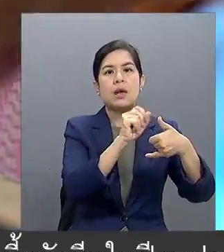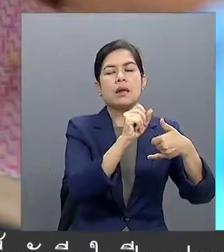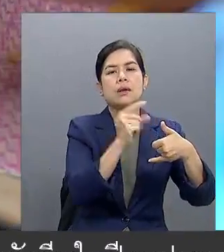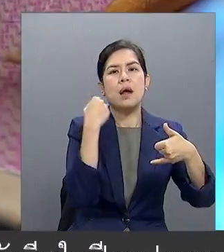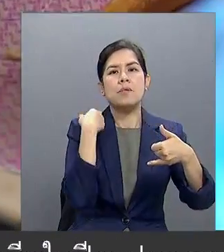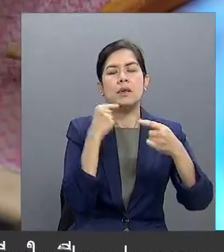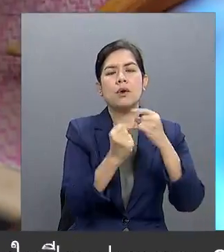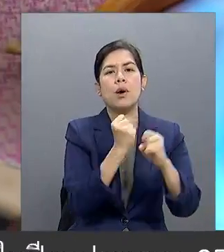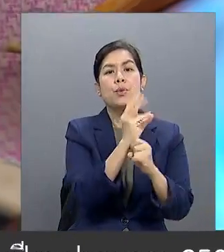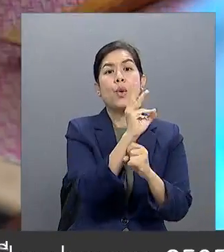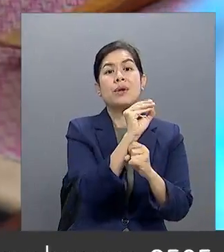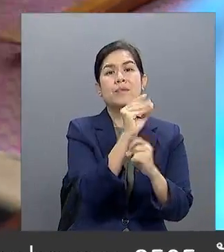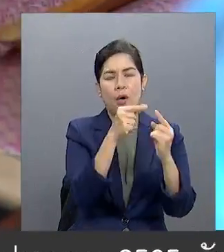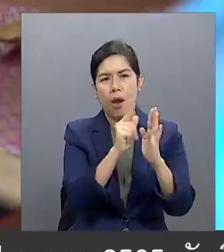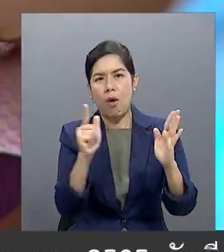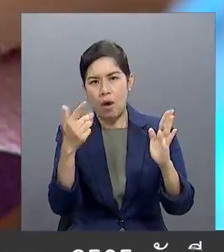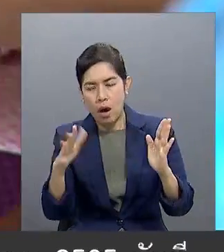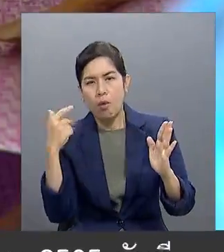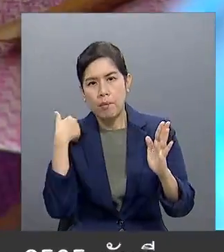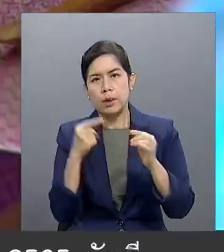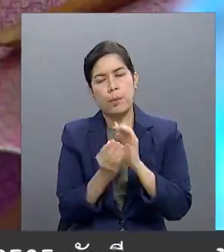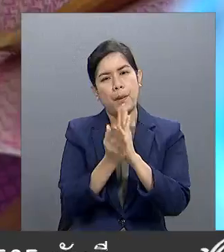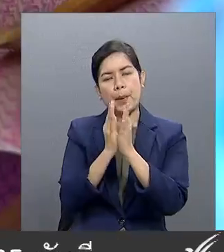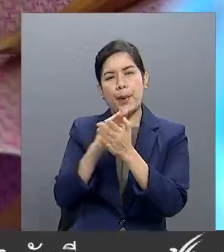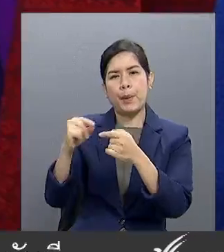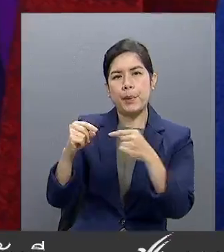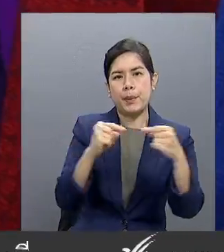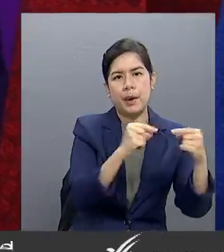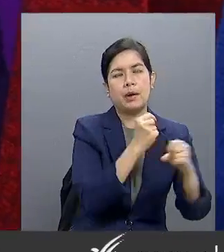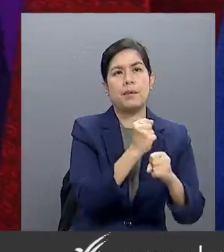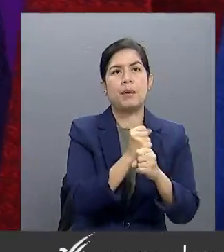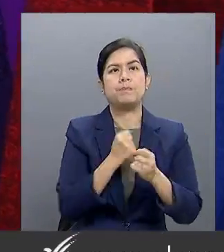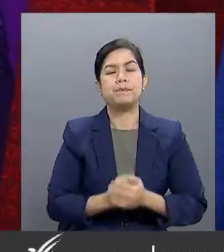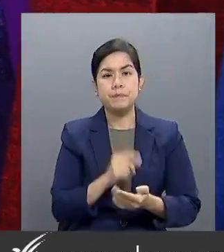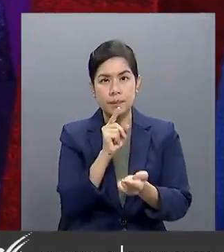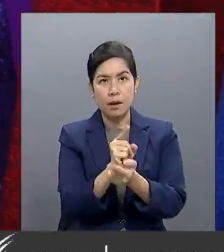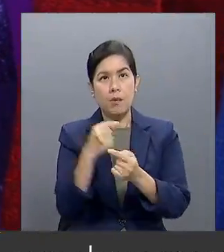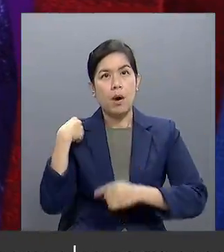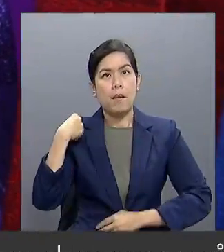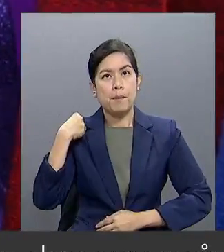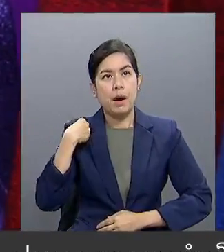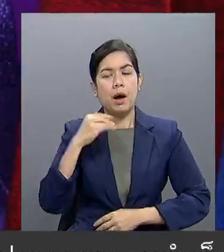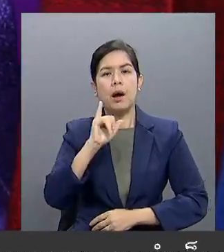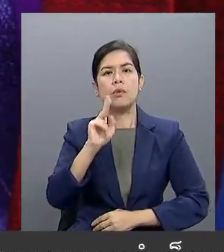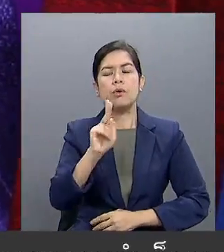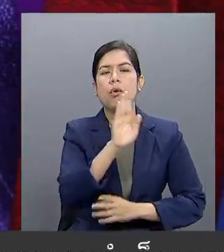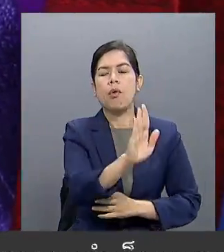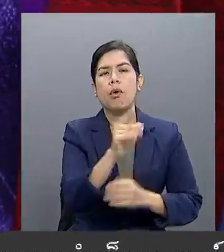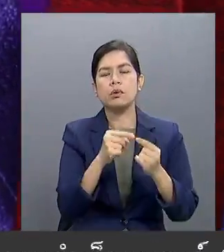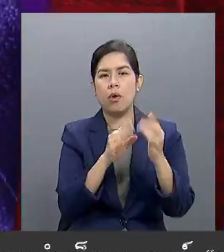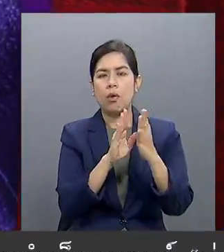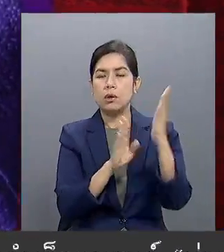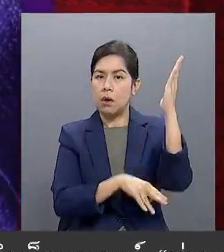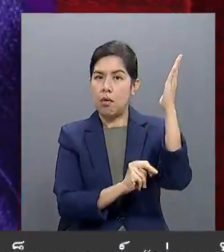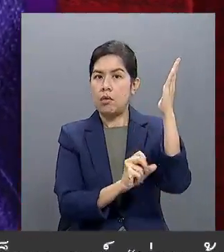ทอนี้ค่ะก็มีทำวิจัยต่อมาเรื่อยๆจนพบว่าผ้าทอเมืองนครเนี่ยเป็นอัตลักษณ์รูปแบบนึงก็เลยคิดว่ามันเป็น